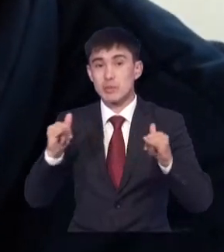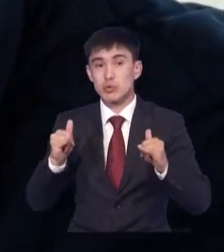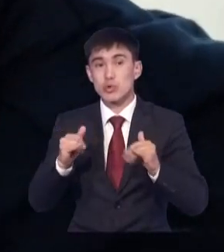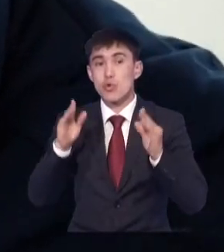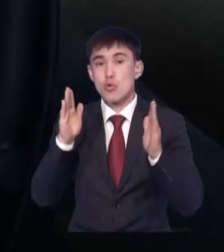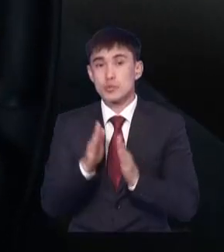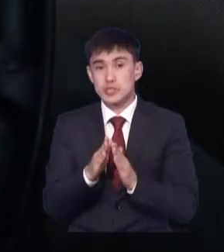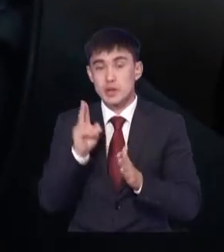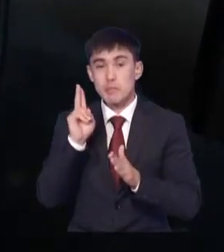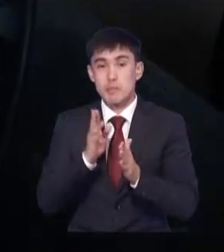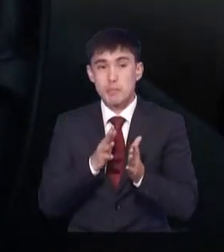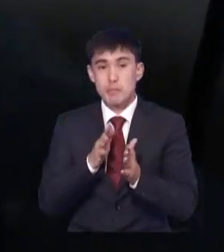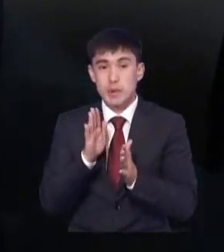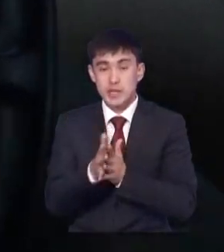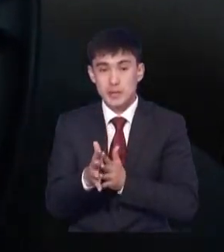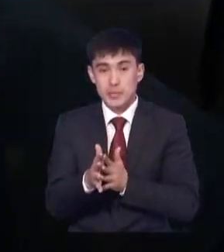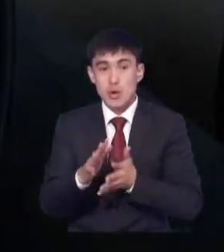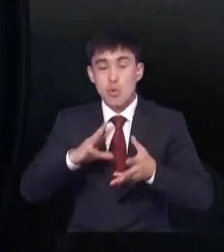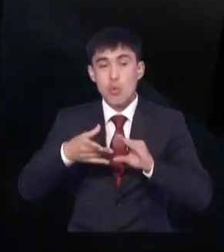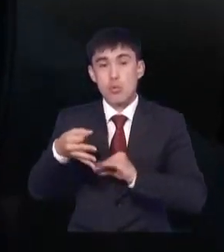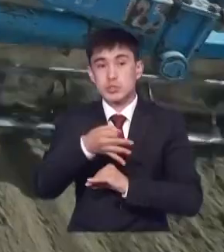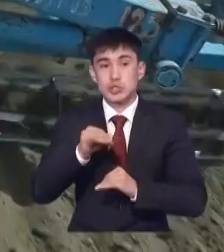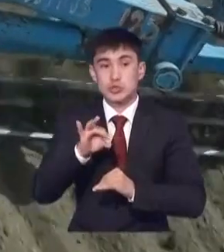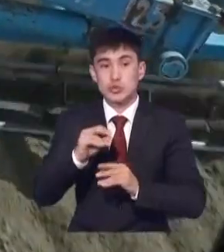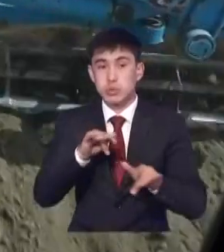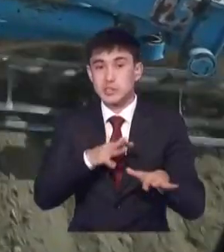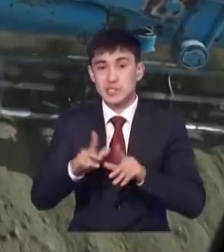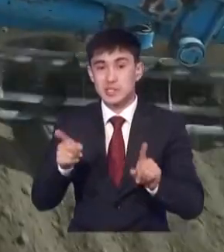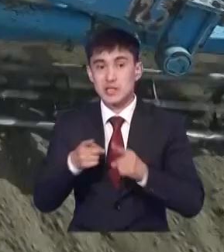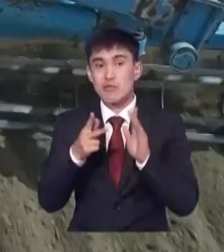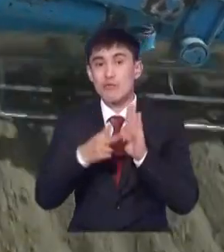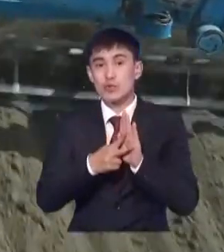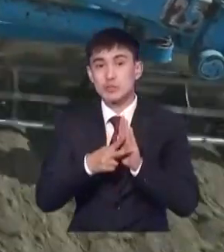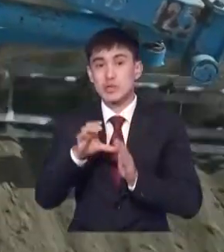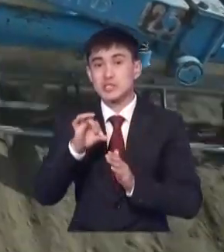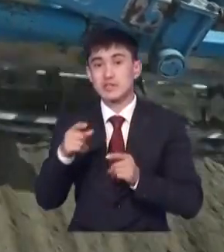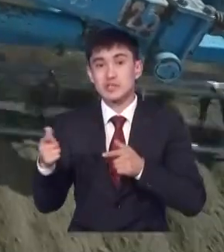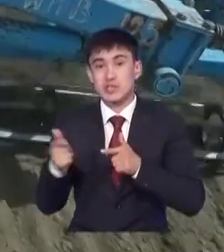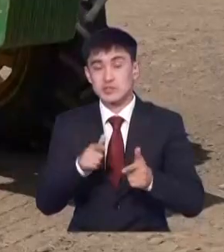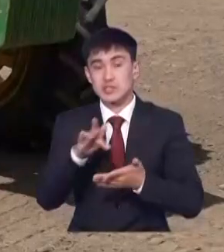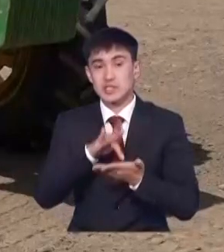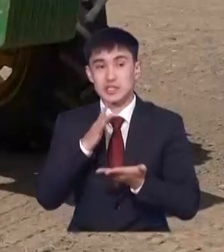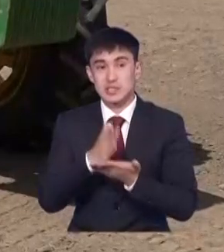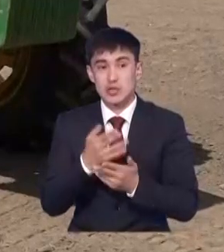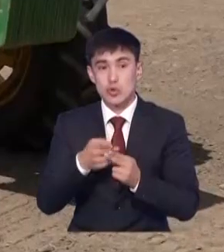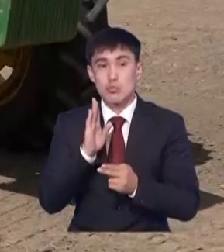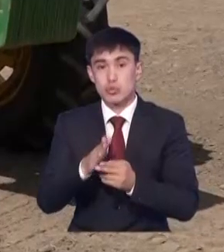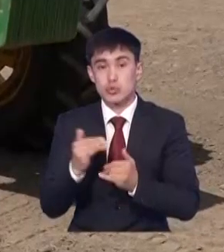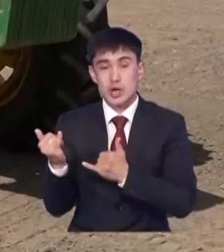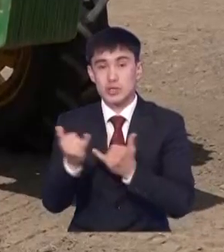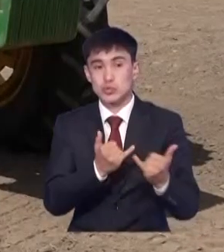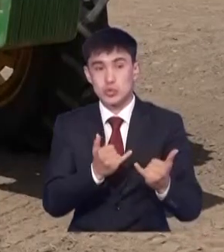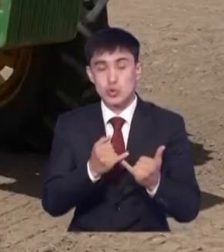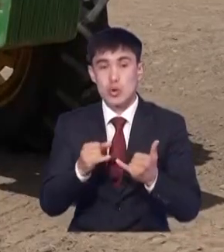и уменьшая потери. Так, в этом году в области ЖТСУ в процессе создания еще 8 сервисно-заготовительных центров, которые будут оказывать